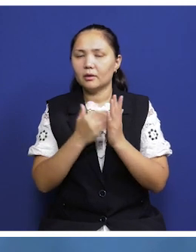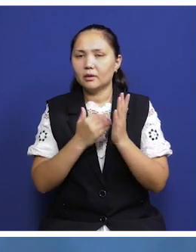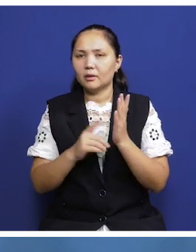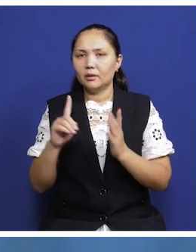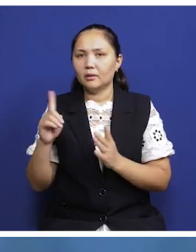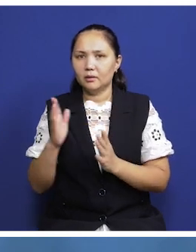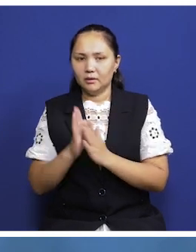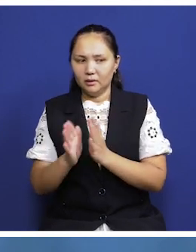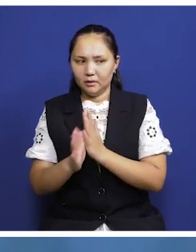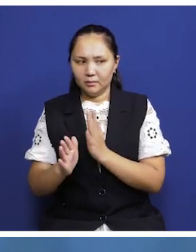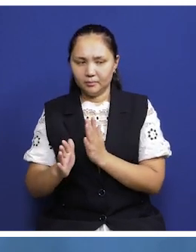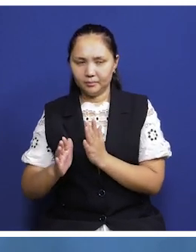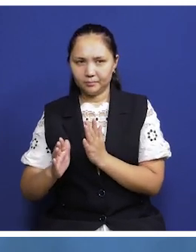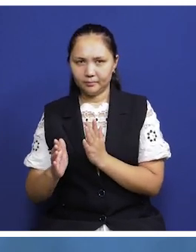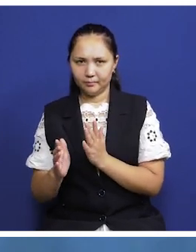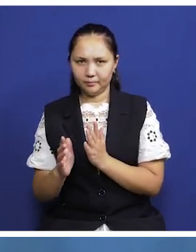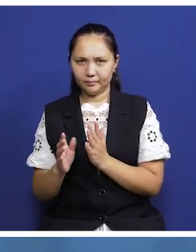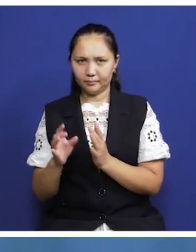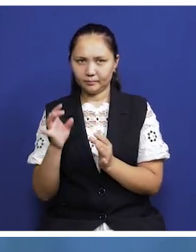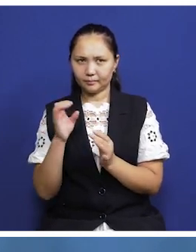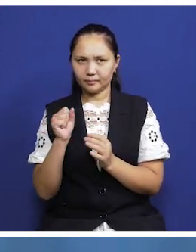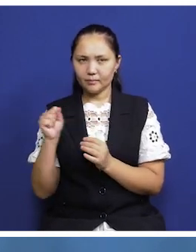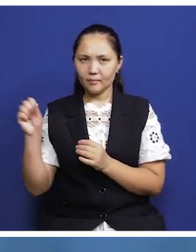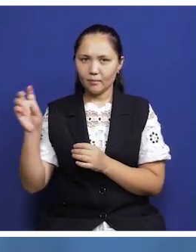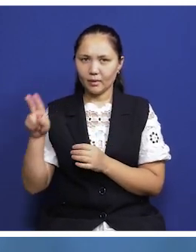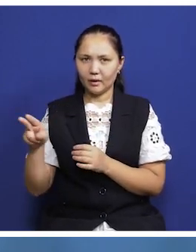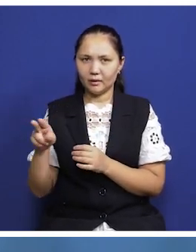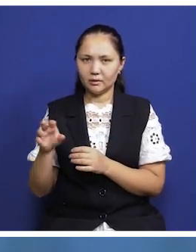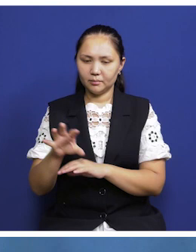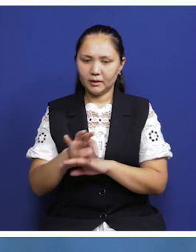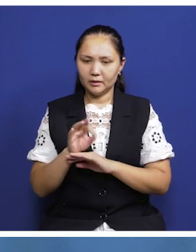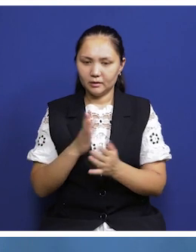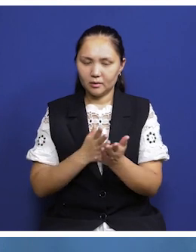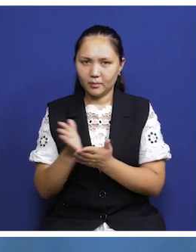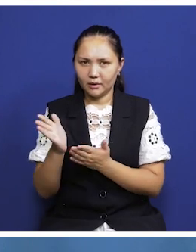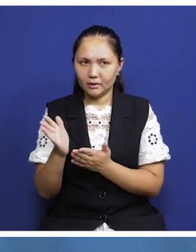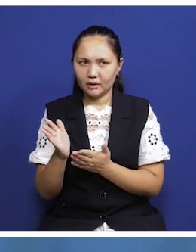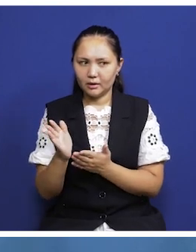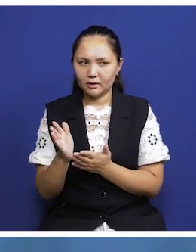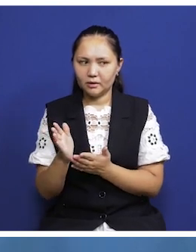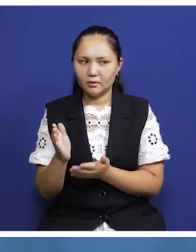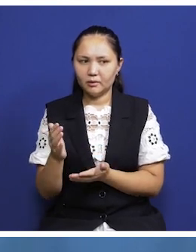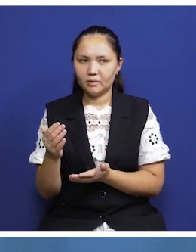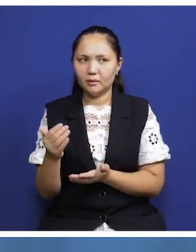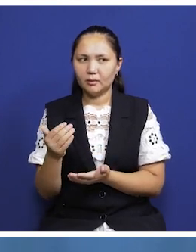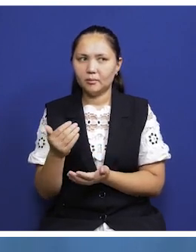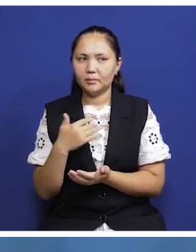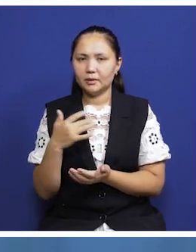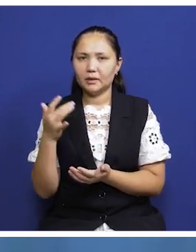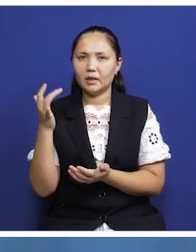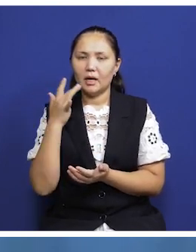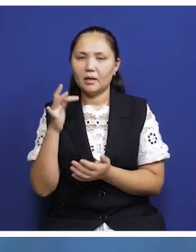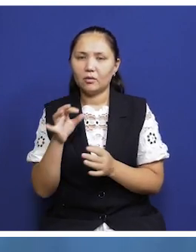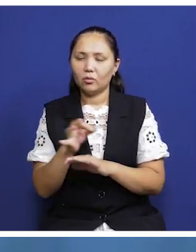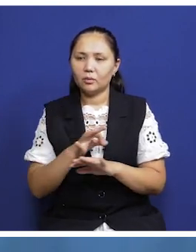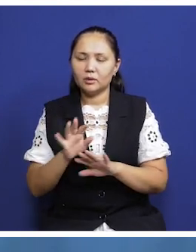бірінші кезекте осы атаулы әлеуметтік АСП дейміз, сол АСП алушыларға бағытталған болу керек. Бізде әрбір ауданда мүлдем болмау керек